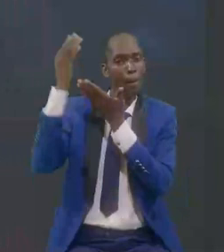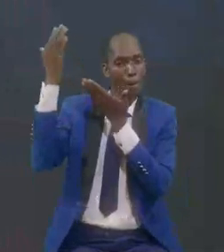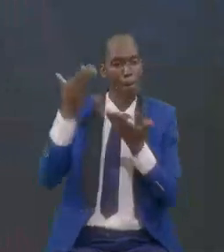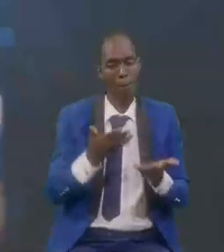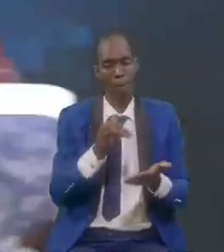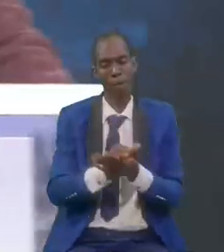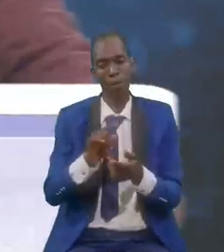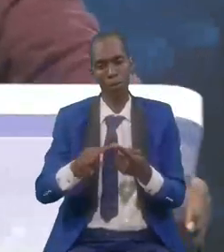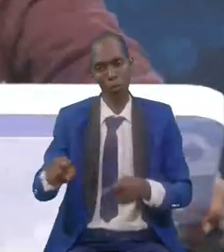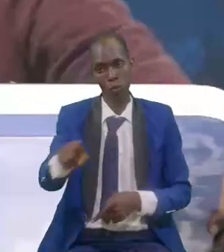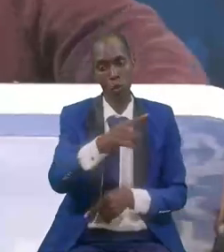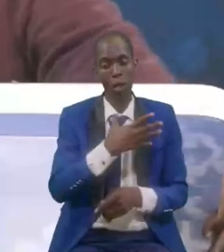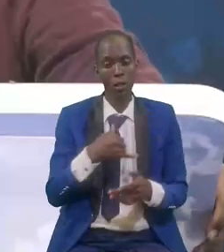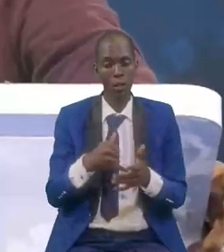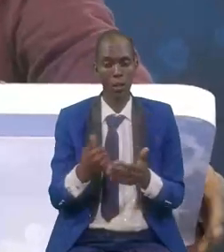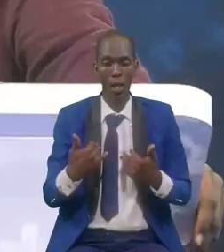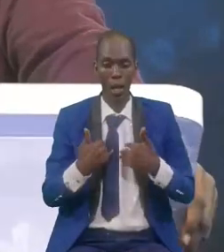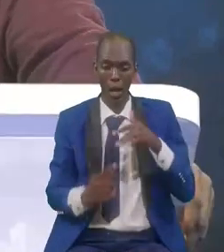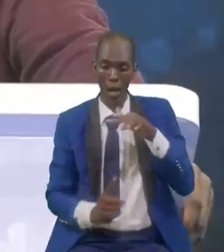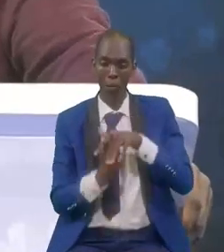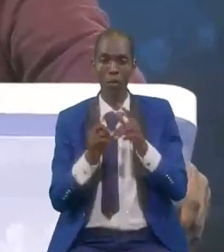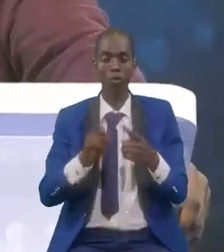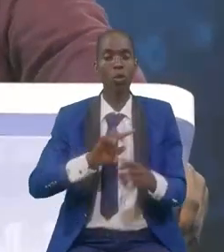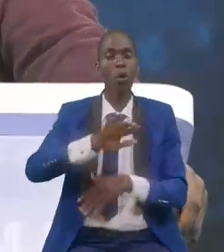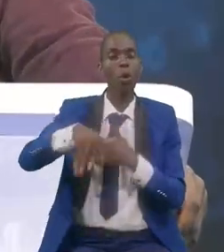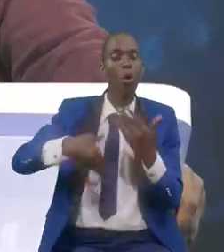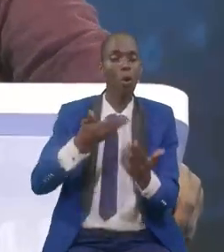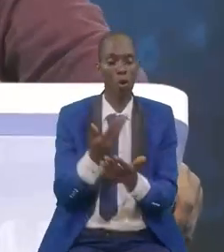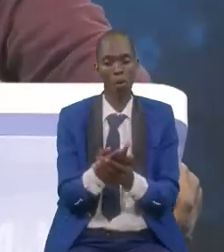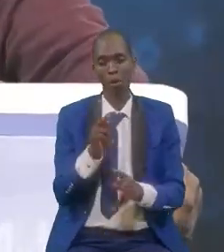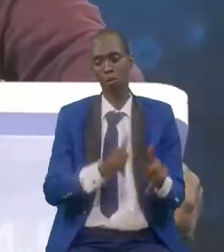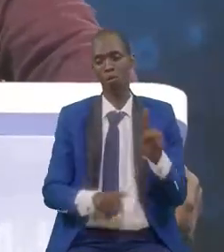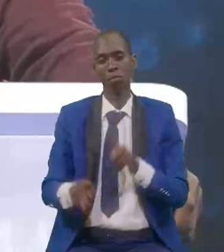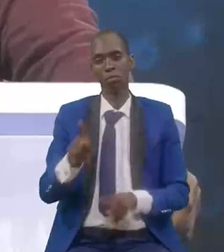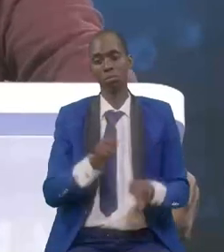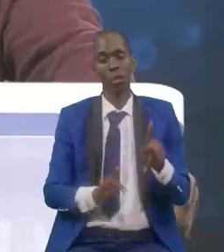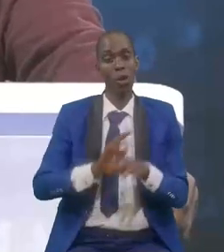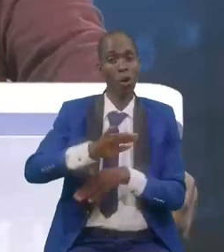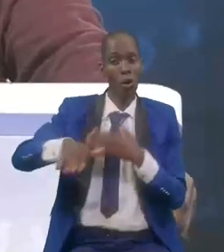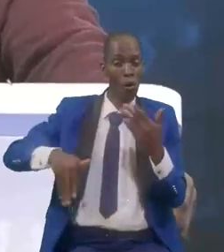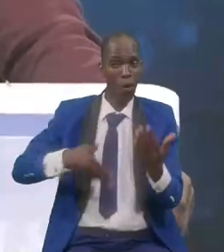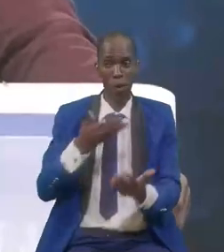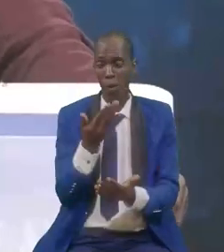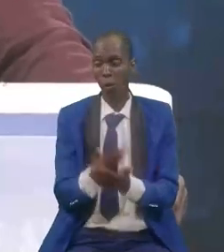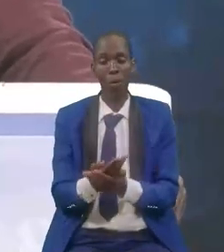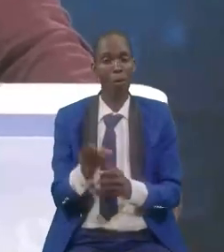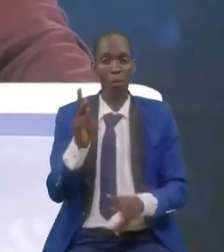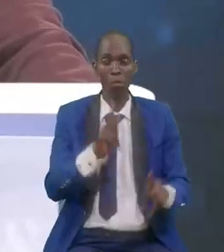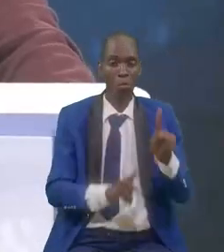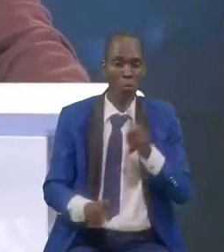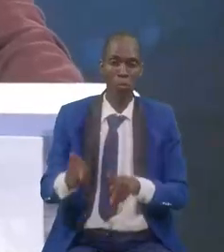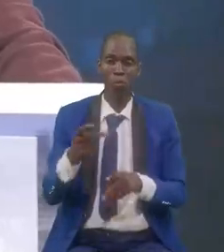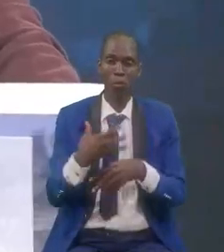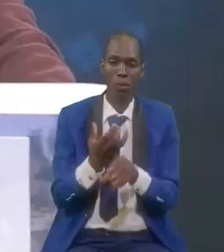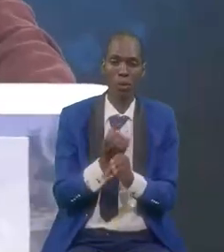dans ta vie. Et elle a été manifestée à tous les hommes. Tous les hommes. Toutes les créatures de